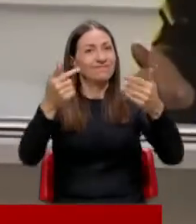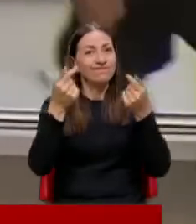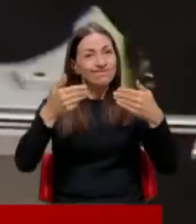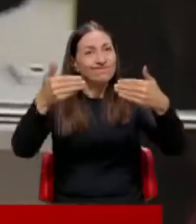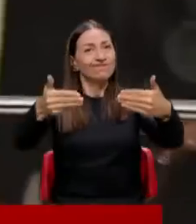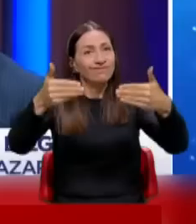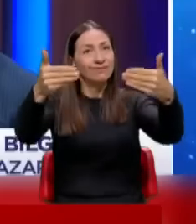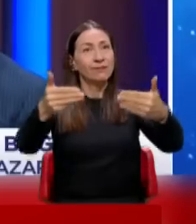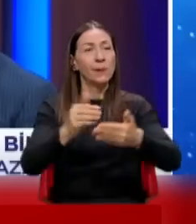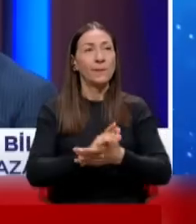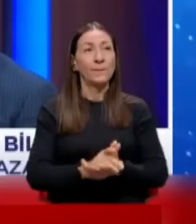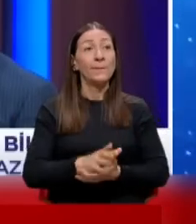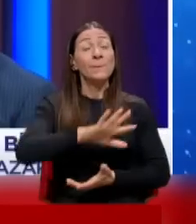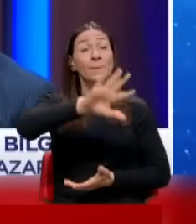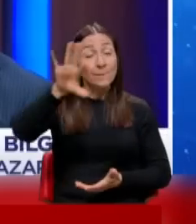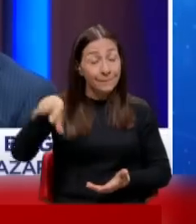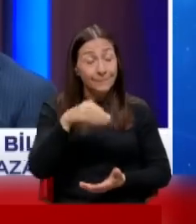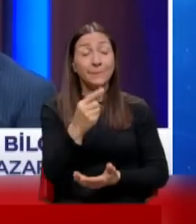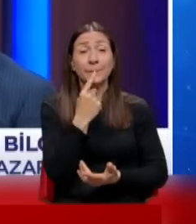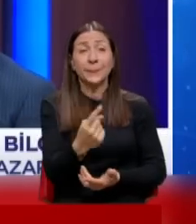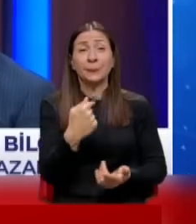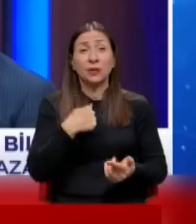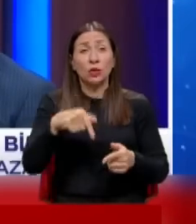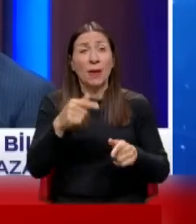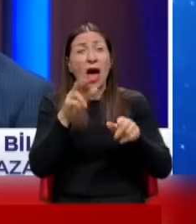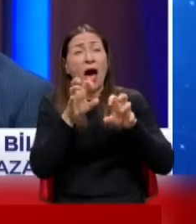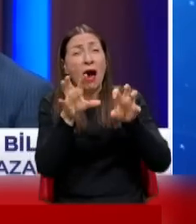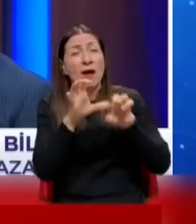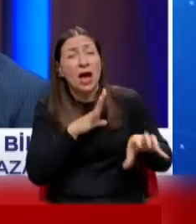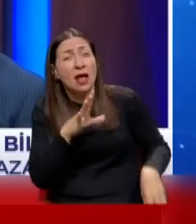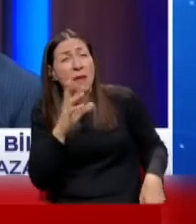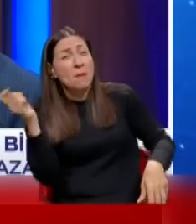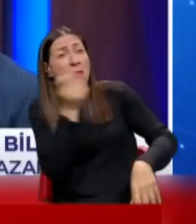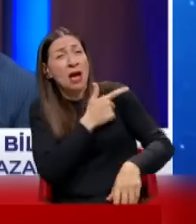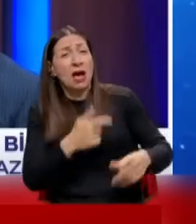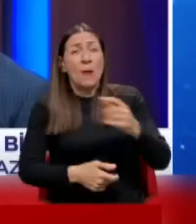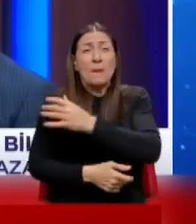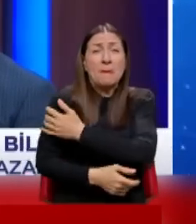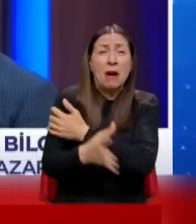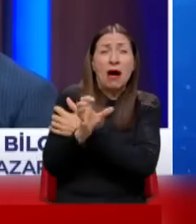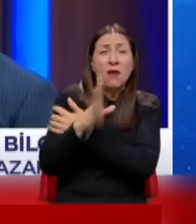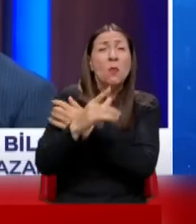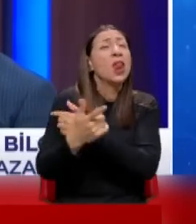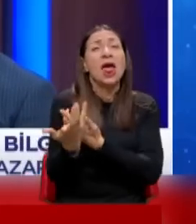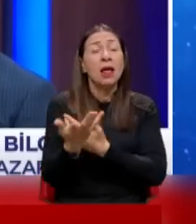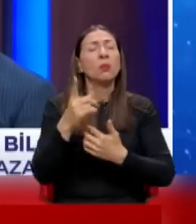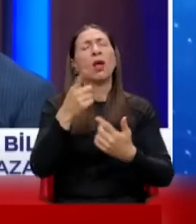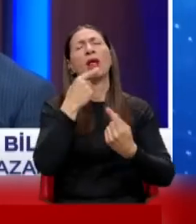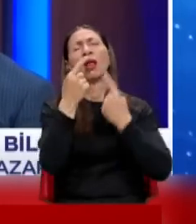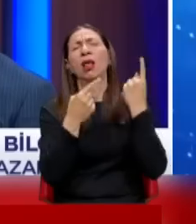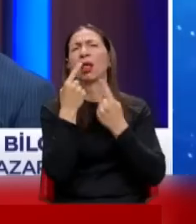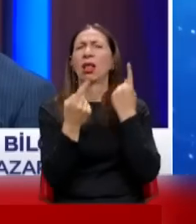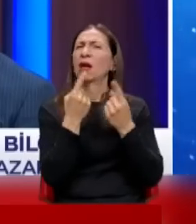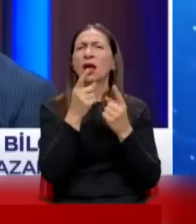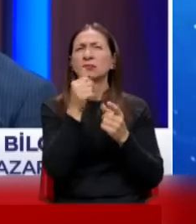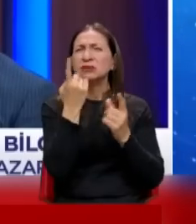geriye. Yani hepsi diyorlar ki benim şuramda bir ağrı var. Bu ağrıyı tespit edin. Bir iddia, hiçbir şey söz